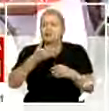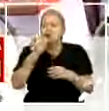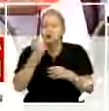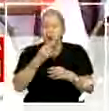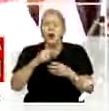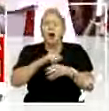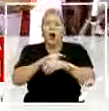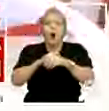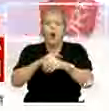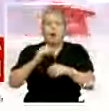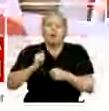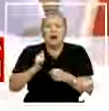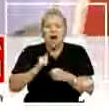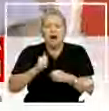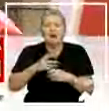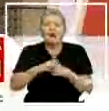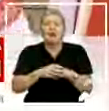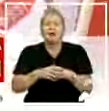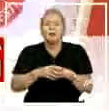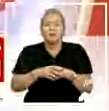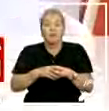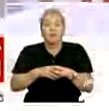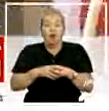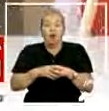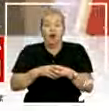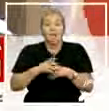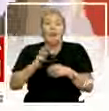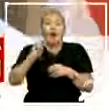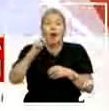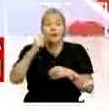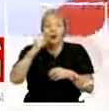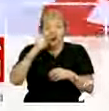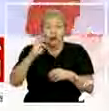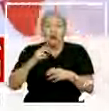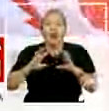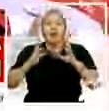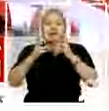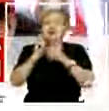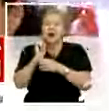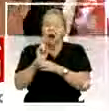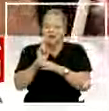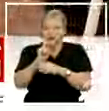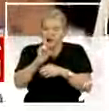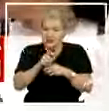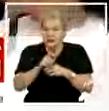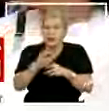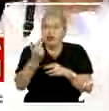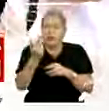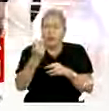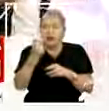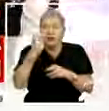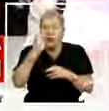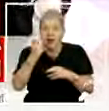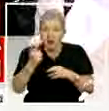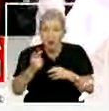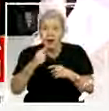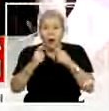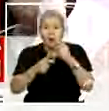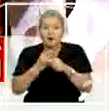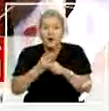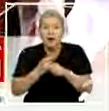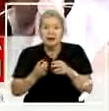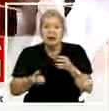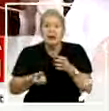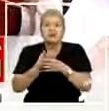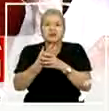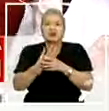gardă în funcție de salariul aflat în plată. Pe 8 iunie este programată o grevă de avertisment, iar pe 15 iunie ar urma să fie